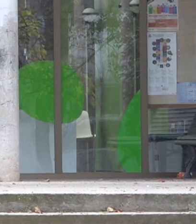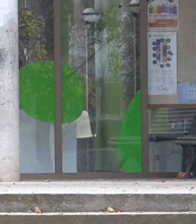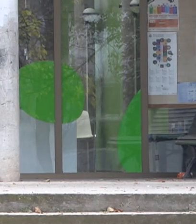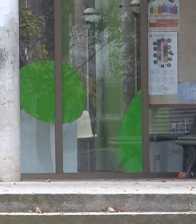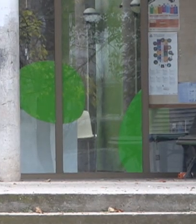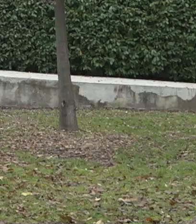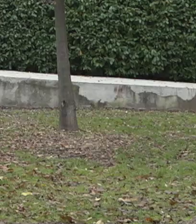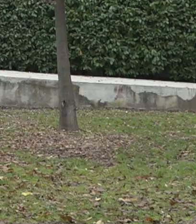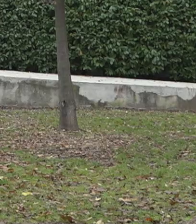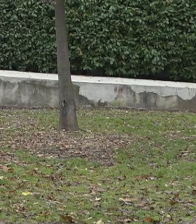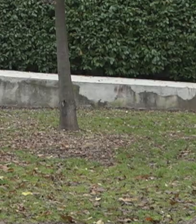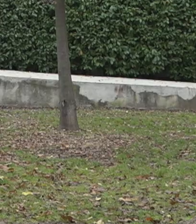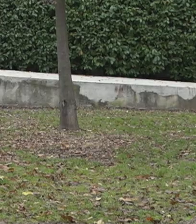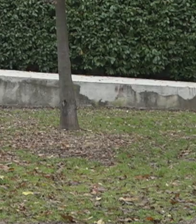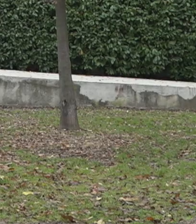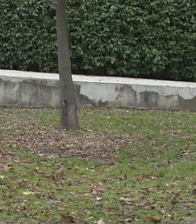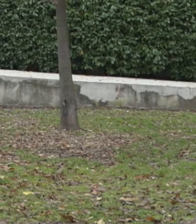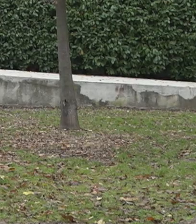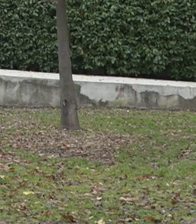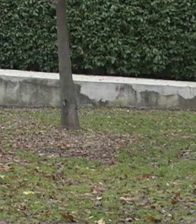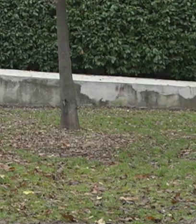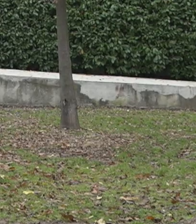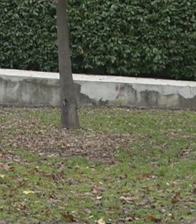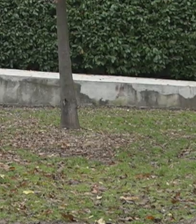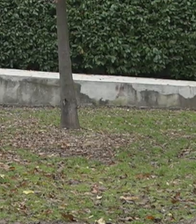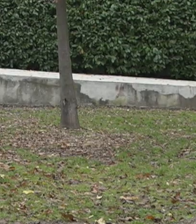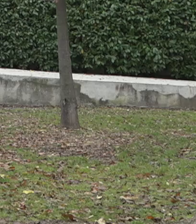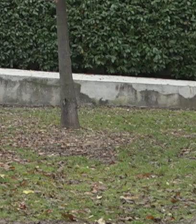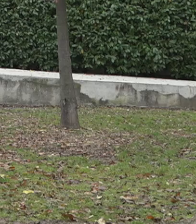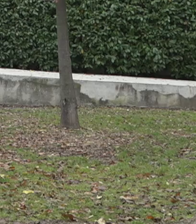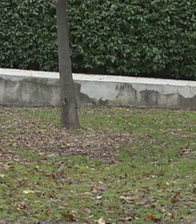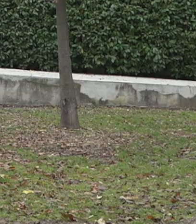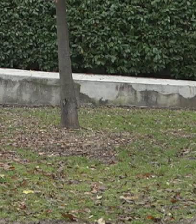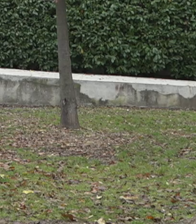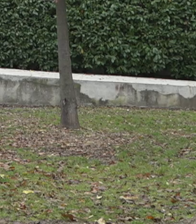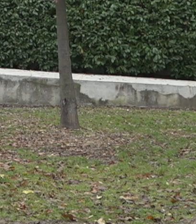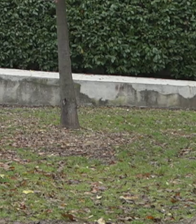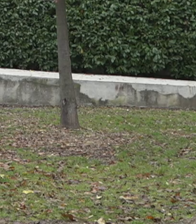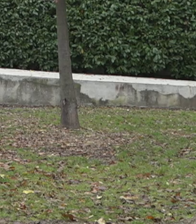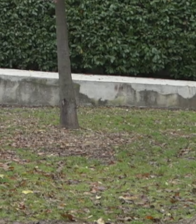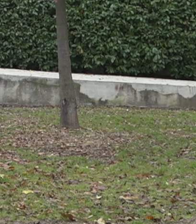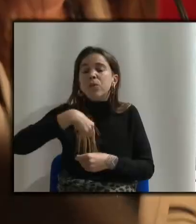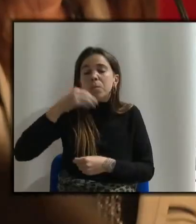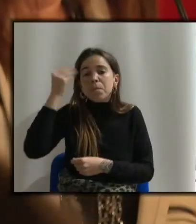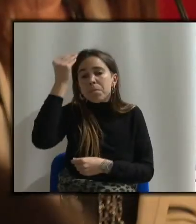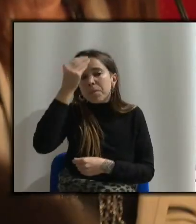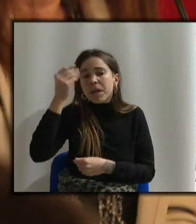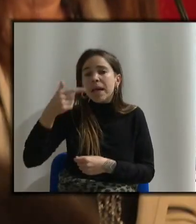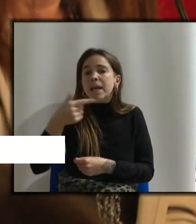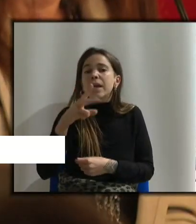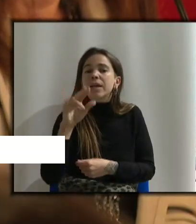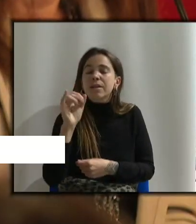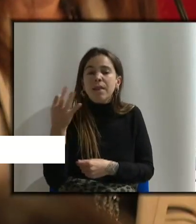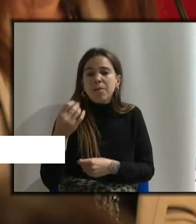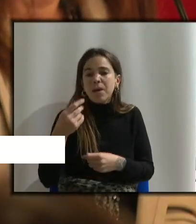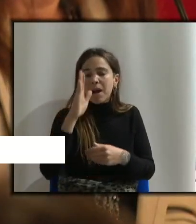ha presentat una moció que ha comptat amb els vots suficients del plenari perquè sigui aprovada. Pensem que el consultori mèdic de la Guixa hauria de restablir el